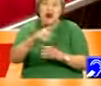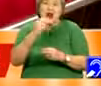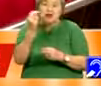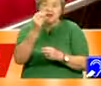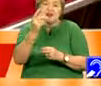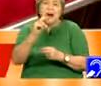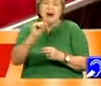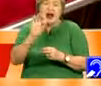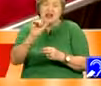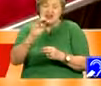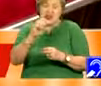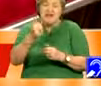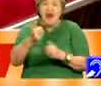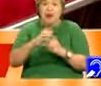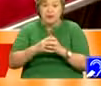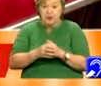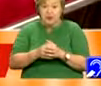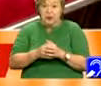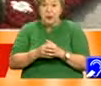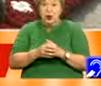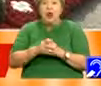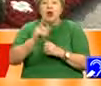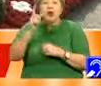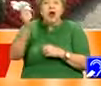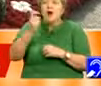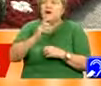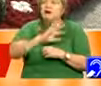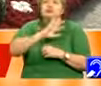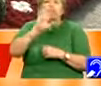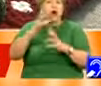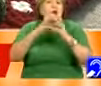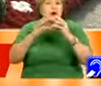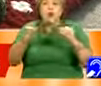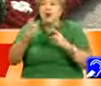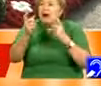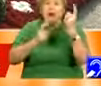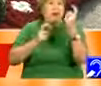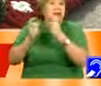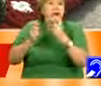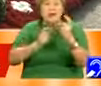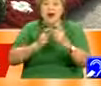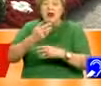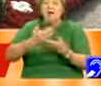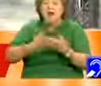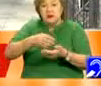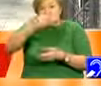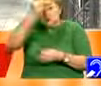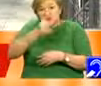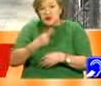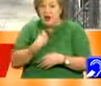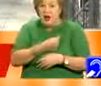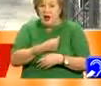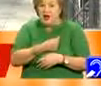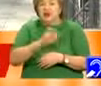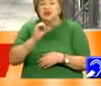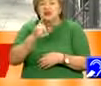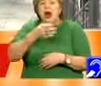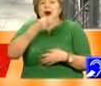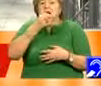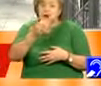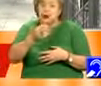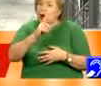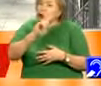moaștele Sfintei Cuvioase Parascheva. Ei au venit din toate colțurile țării pentru a se închina. Oamenii ne-au spus că nu se